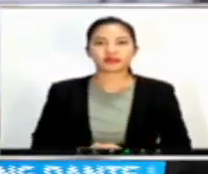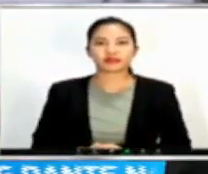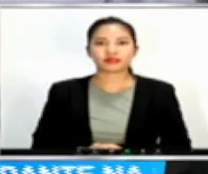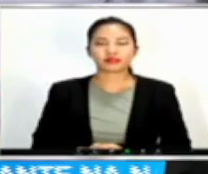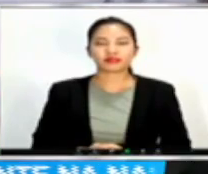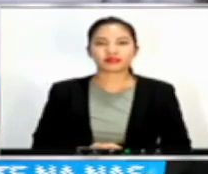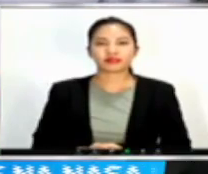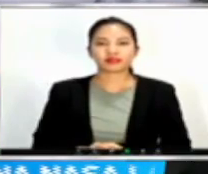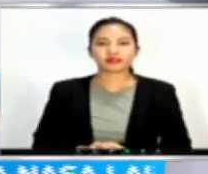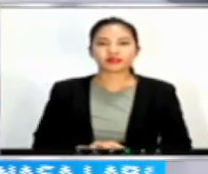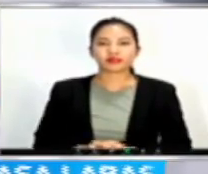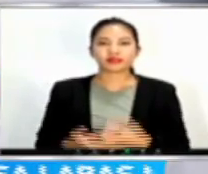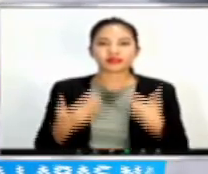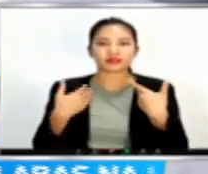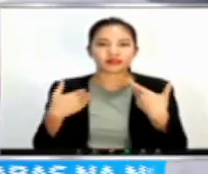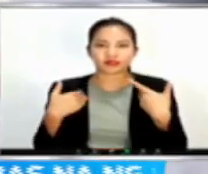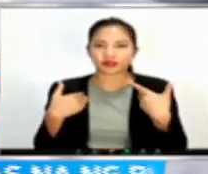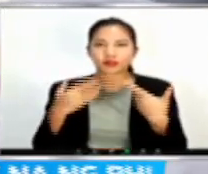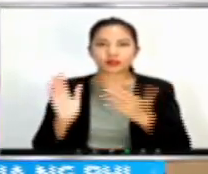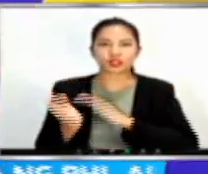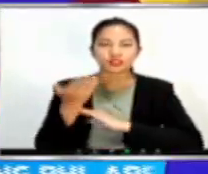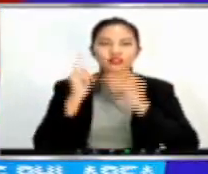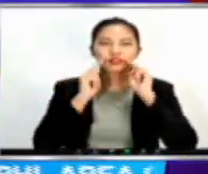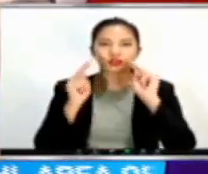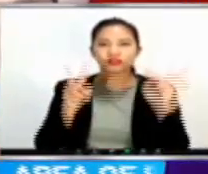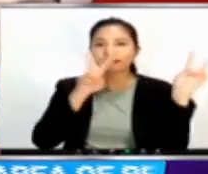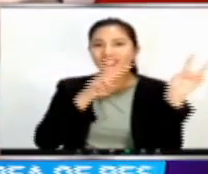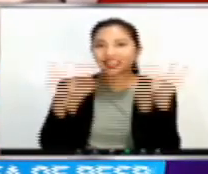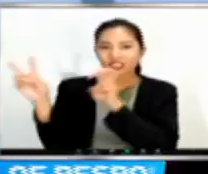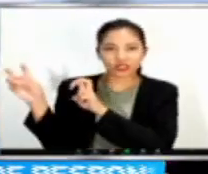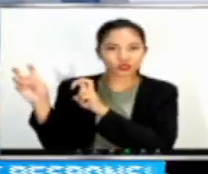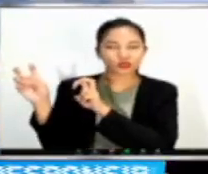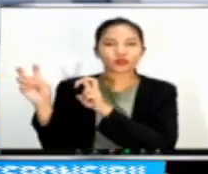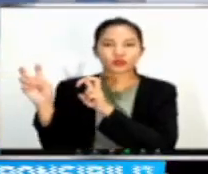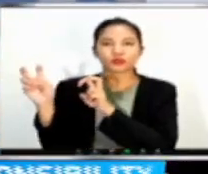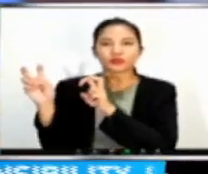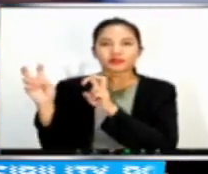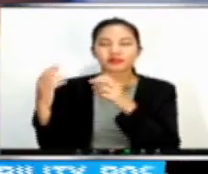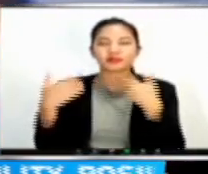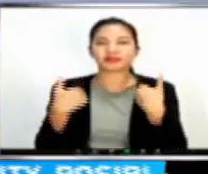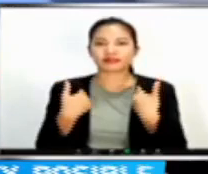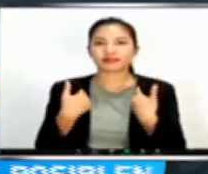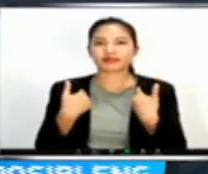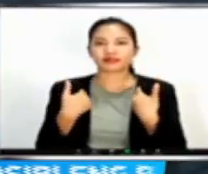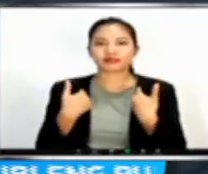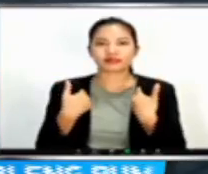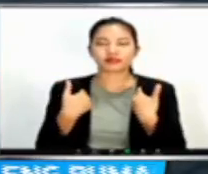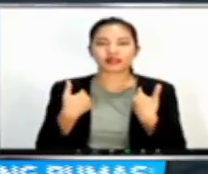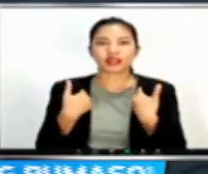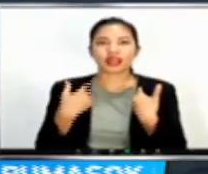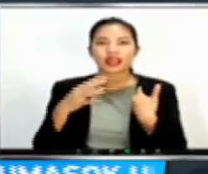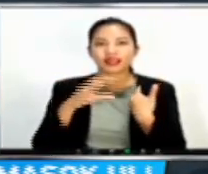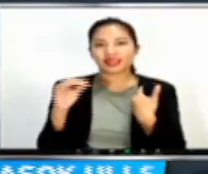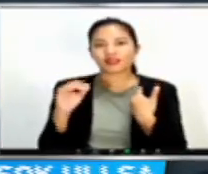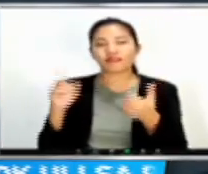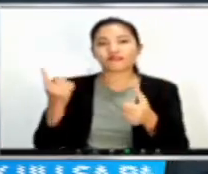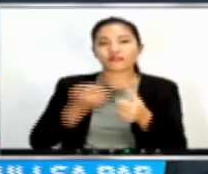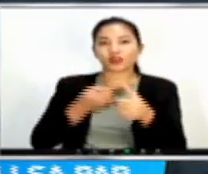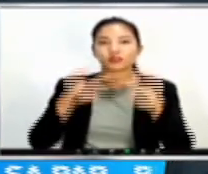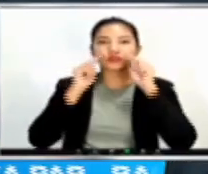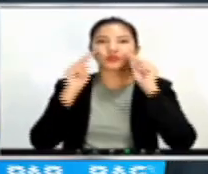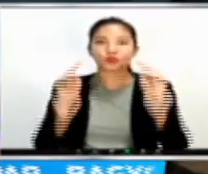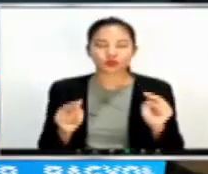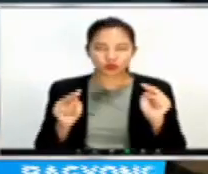Umaga Issue at iba pa naman ni na Rowena Salvacion at Emil Sumangil, pati ang Buena Manong Balita kasama si Orly Trinidad